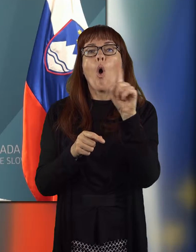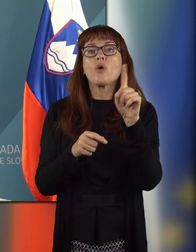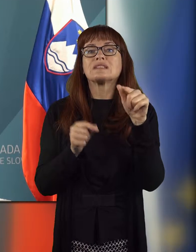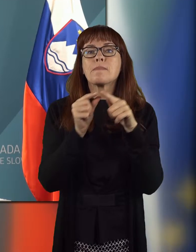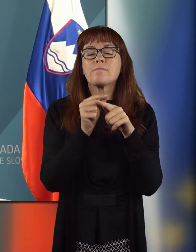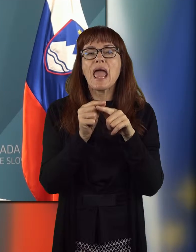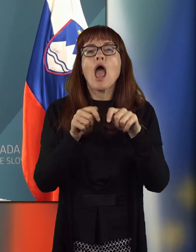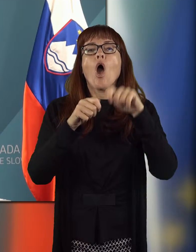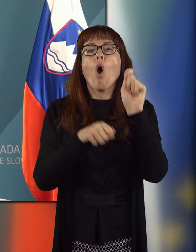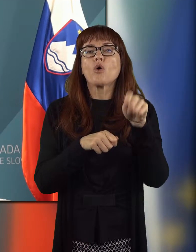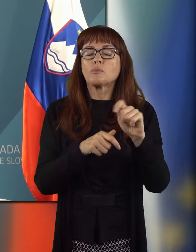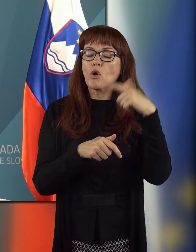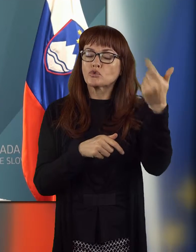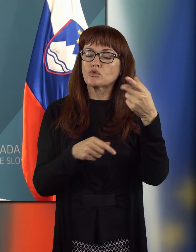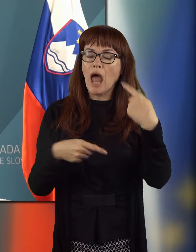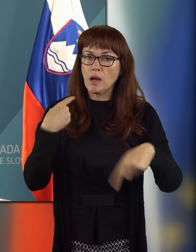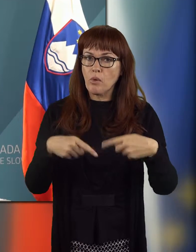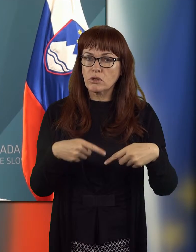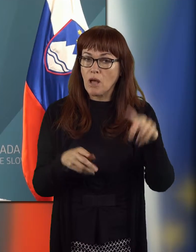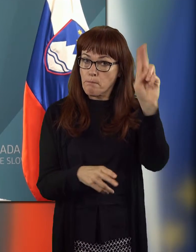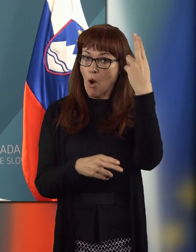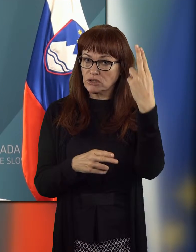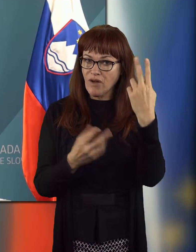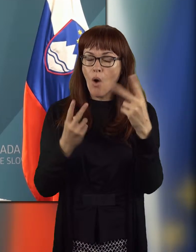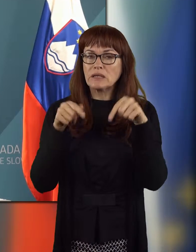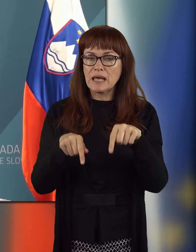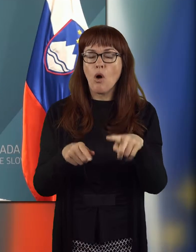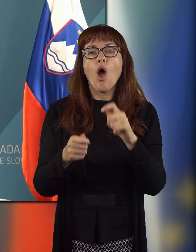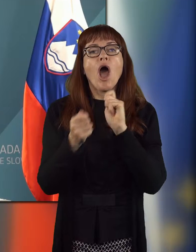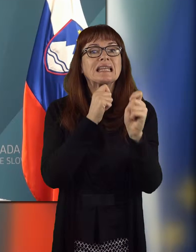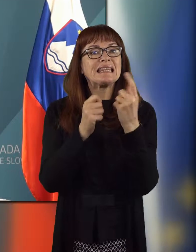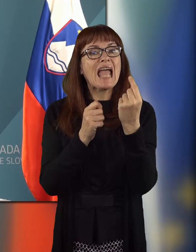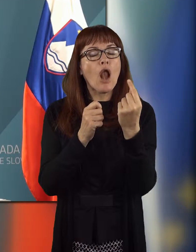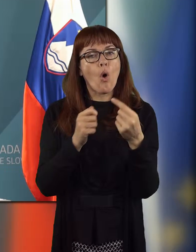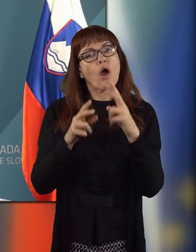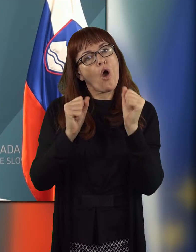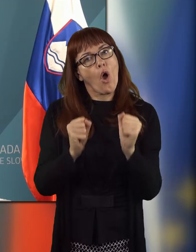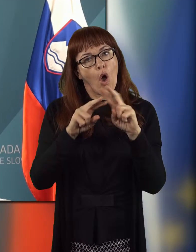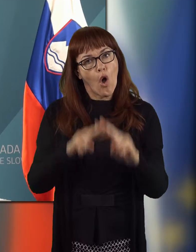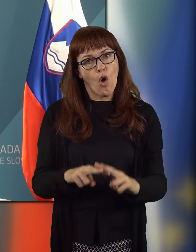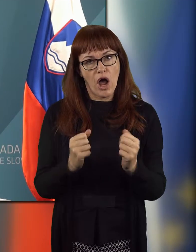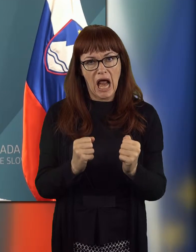OZP, torej Odbor za zunanjo politiko, pozval k temu, da ta dialog ohranjamo.